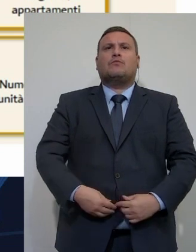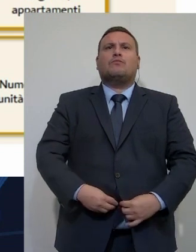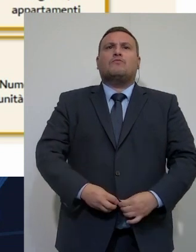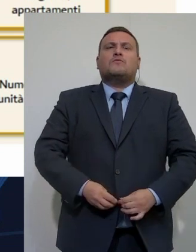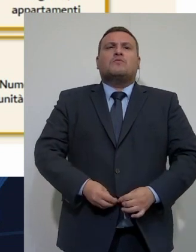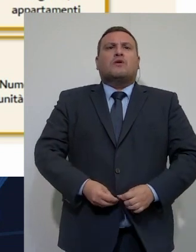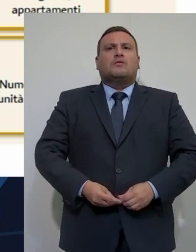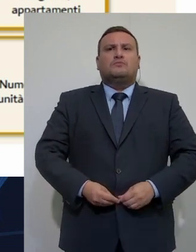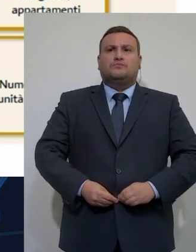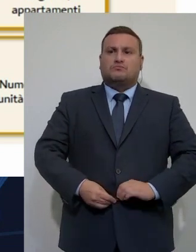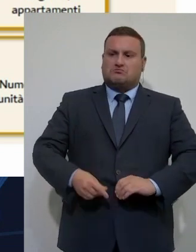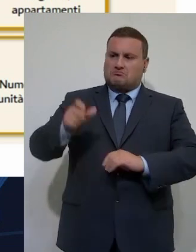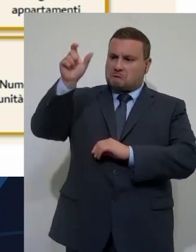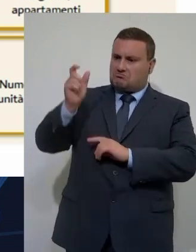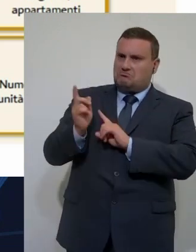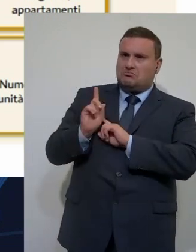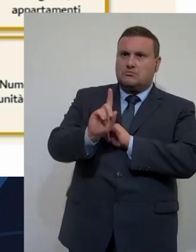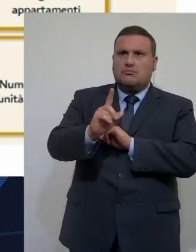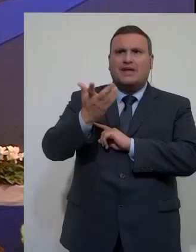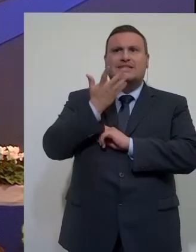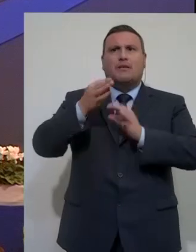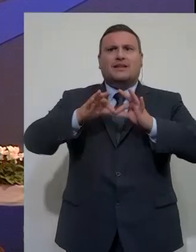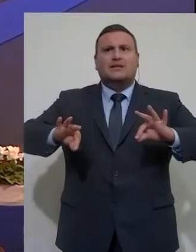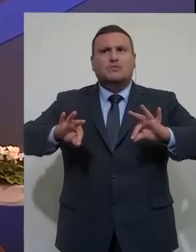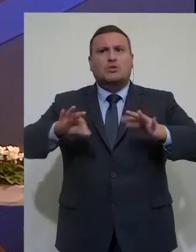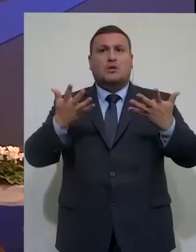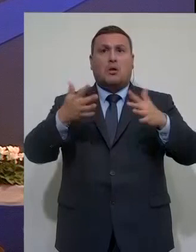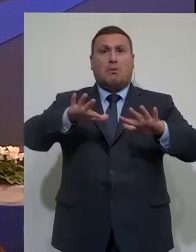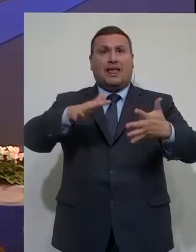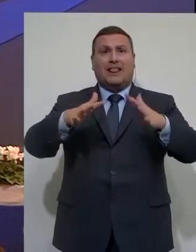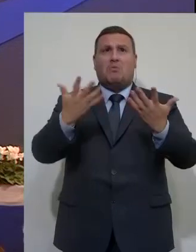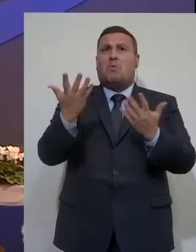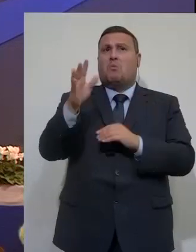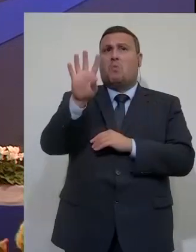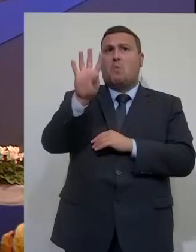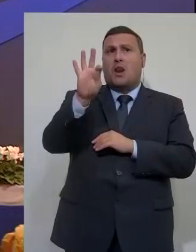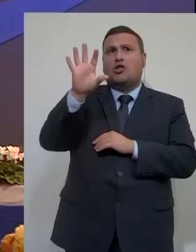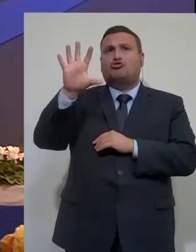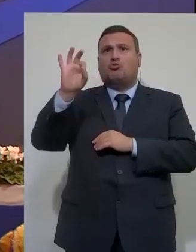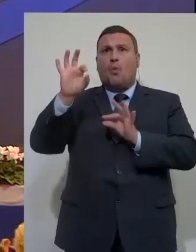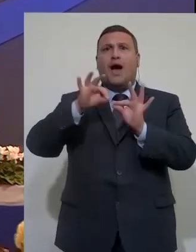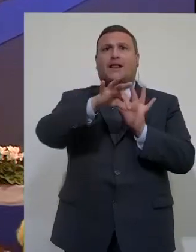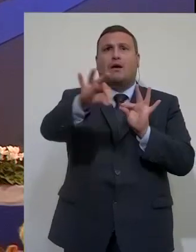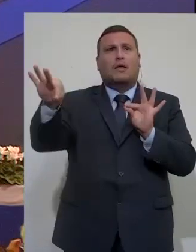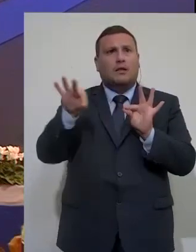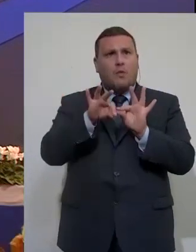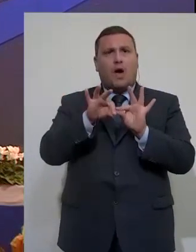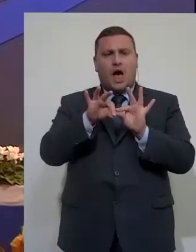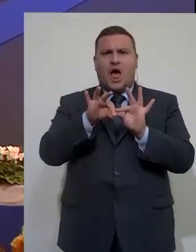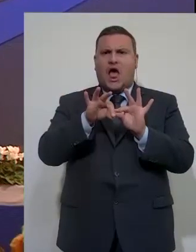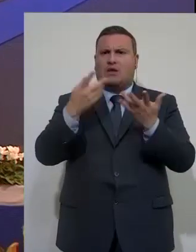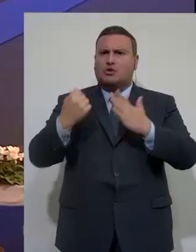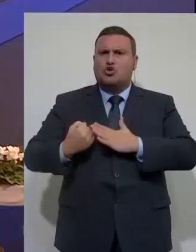40 ai 50 metri quadrati e questo è un elemento che caratterizza in modo positivo la sostenibilità